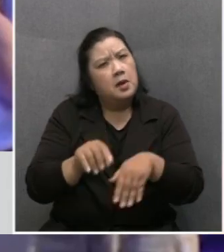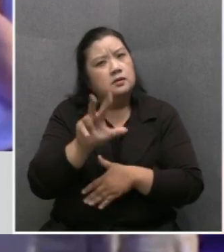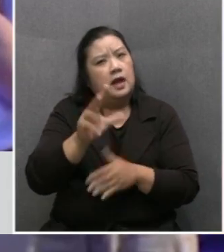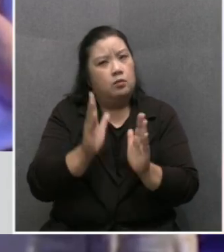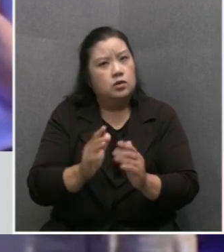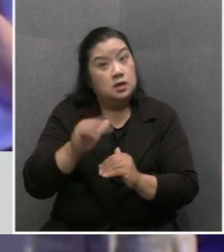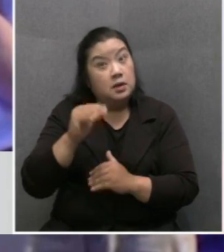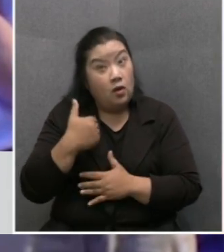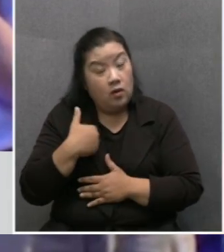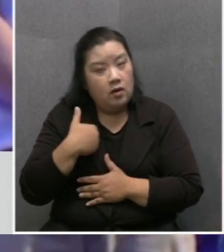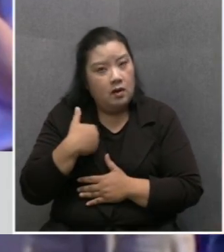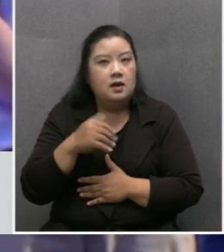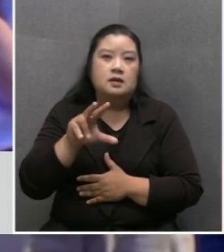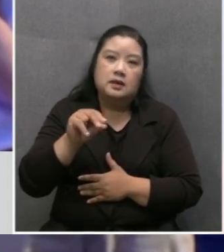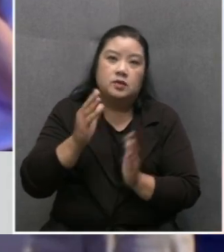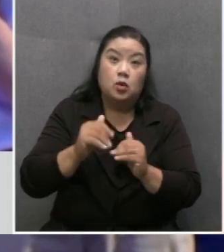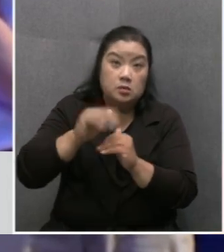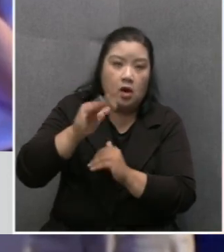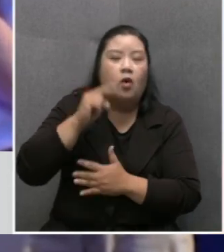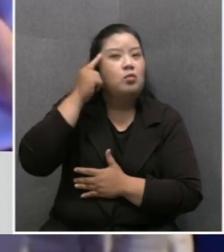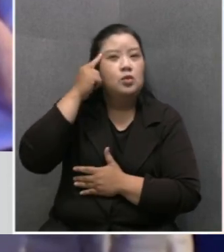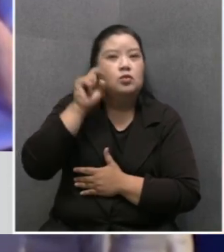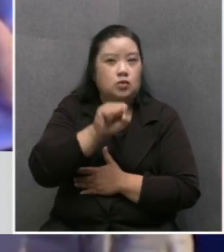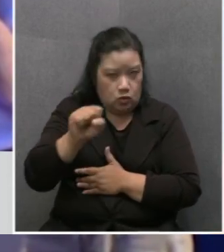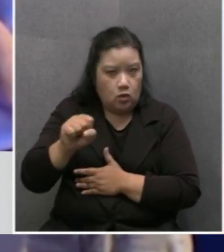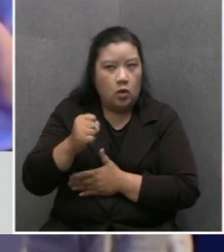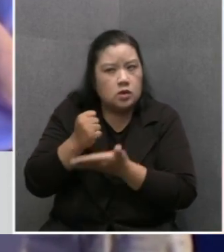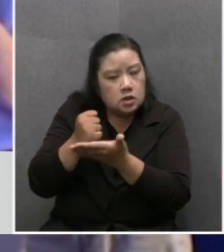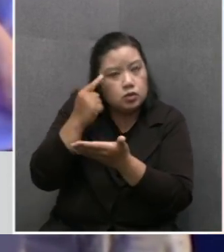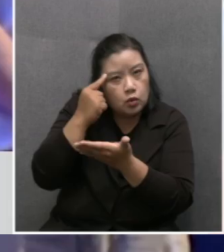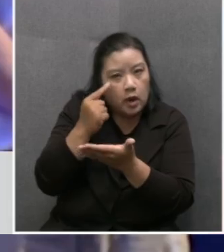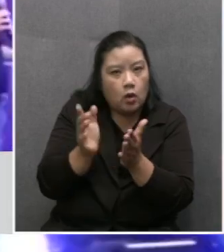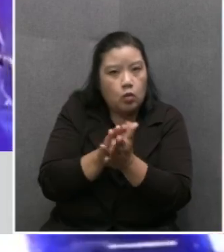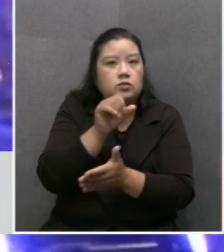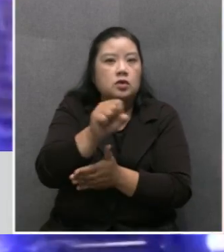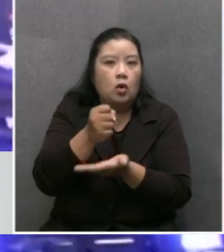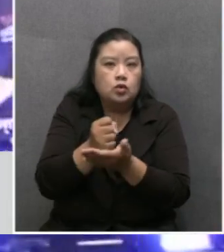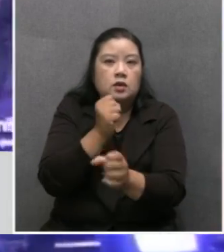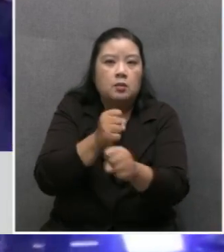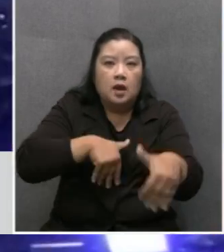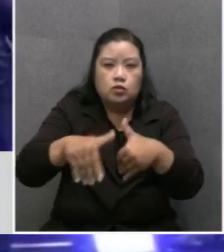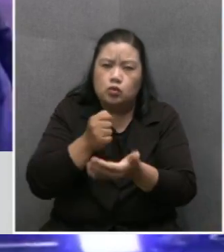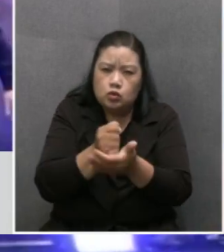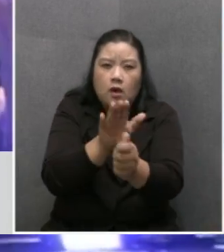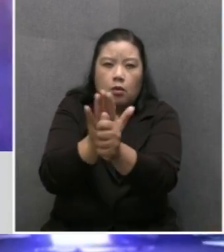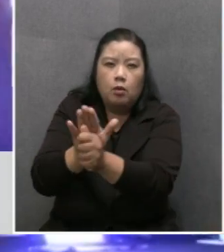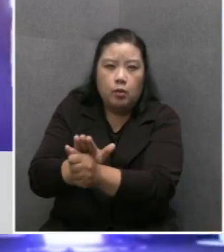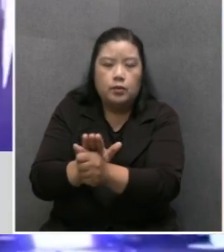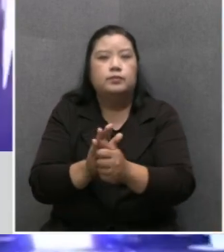นั่นก็แปลว่ากทม.ก็คือส่วนที่จะช่วยเติมเต็มความหวังของเราในการเข้าไปทำงานรับใช้ประชาชนครับ